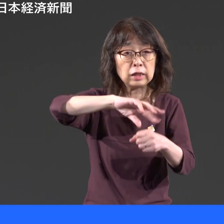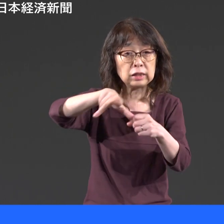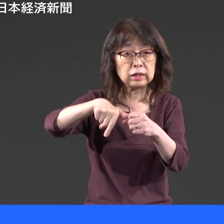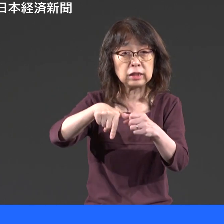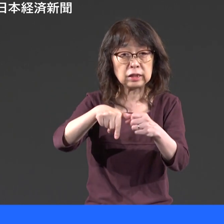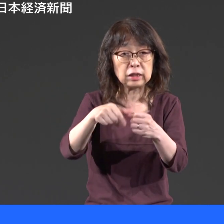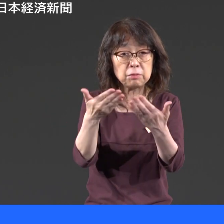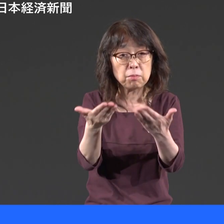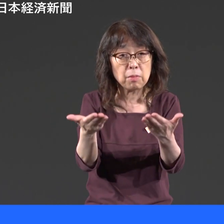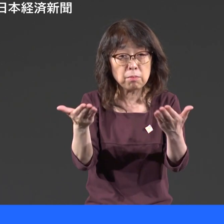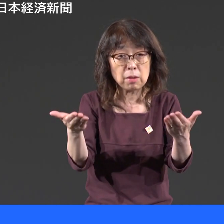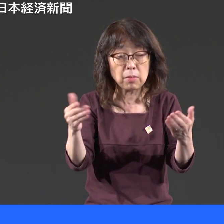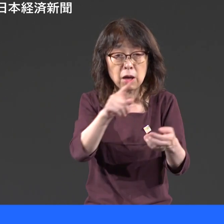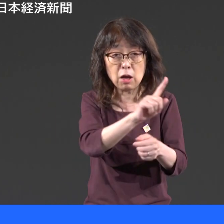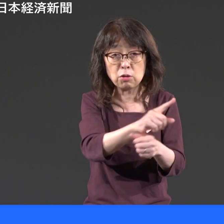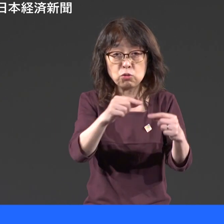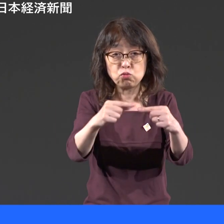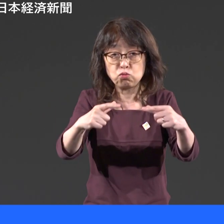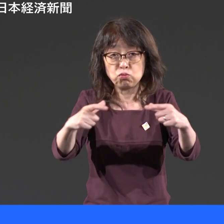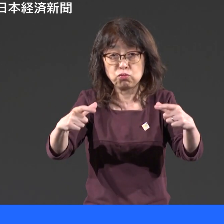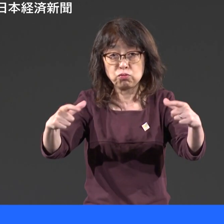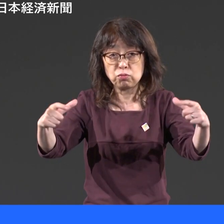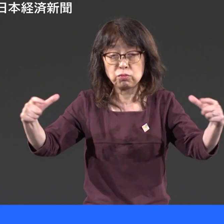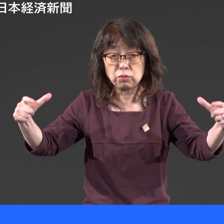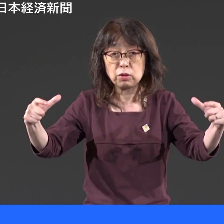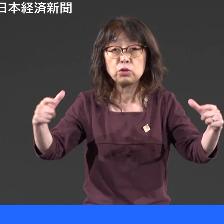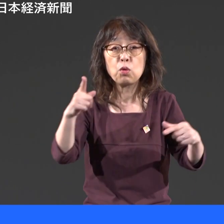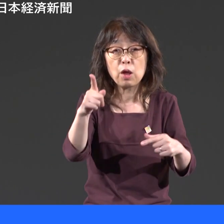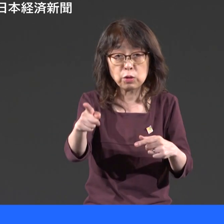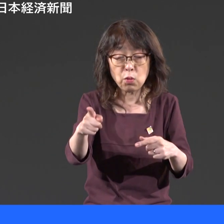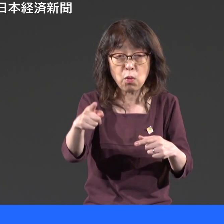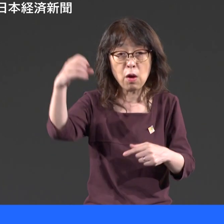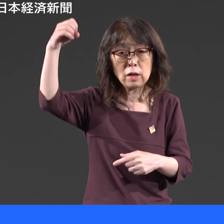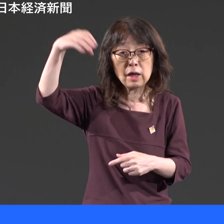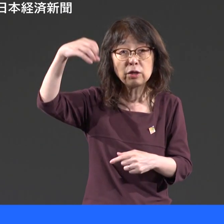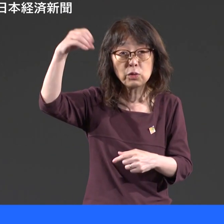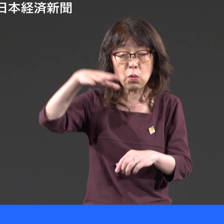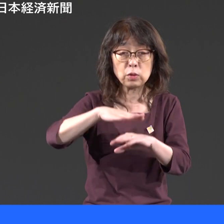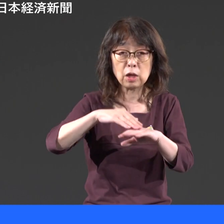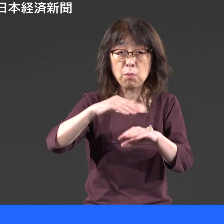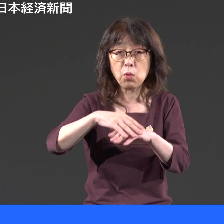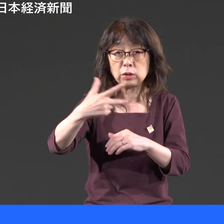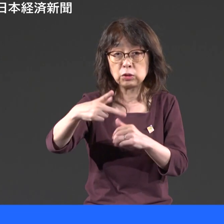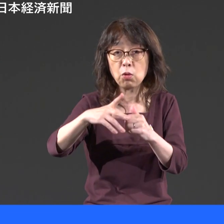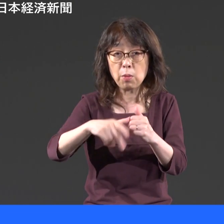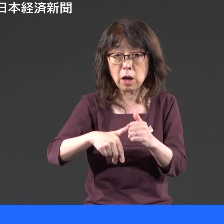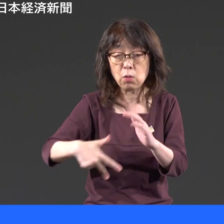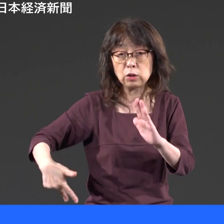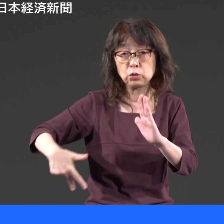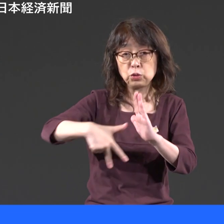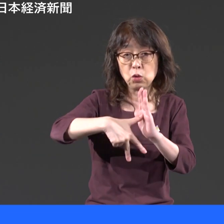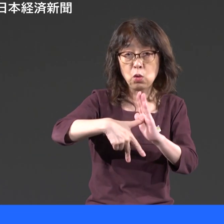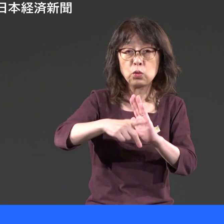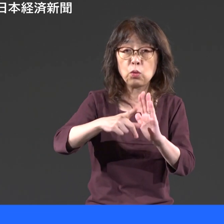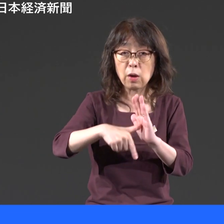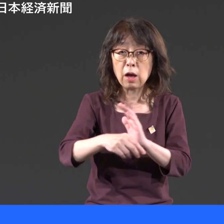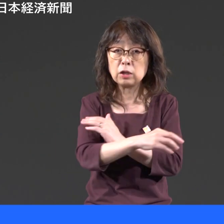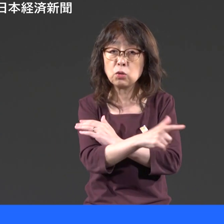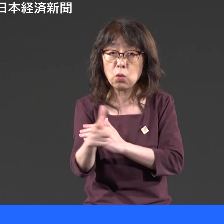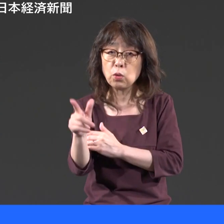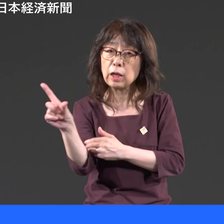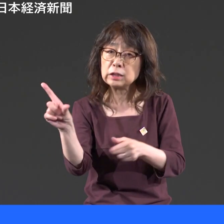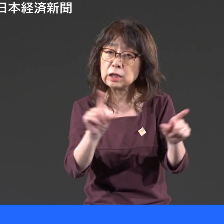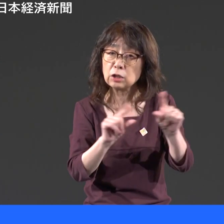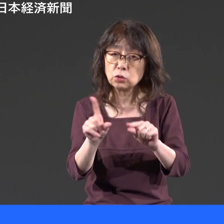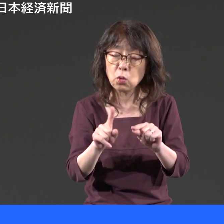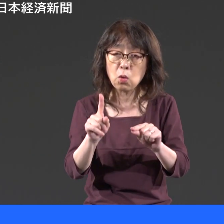でできた洋上風力の電力とかをこう札幌市としては今後水素とか他にどういったものに活用していきたいというふうにお